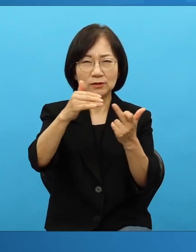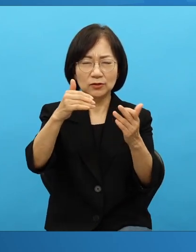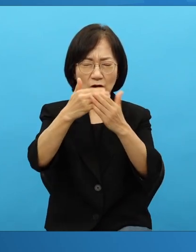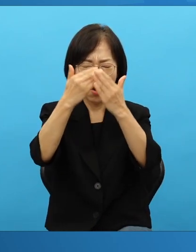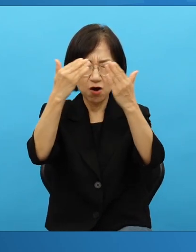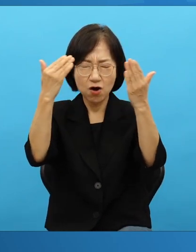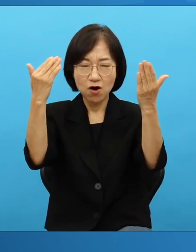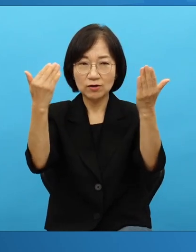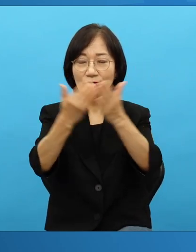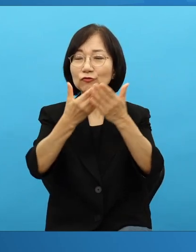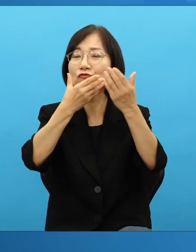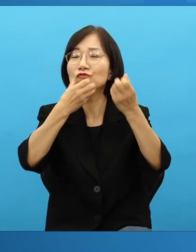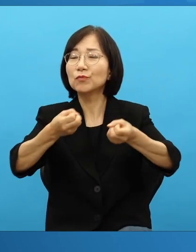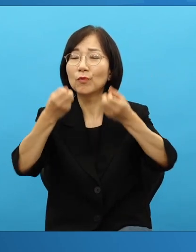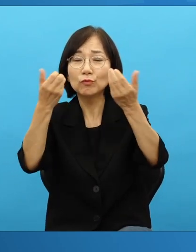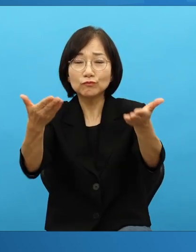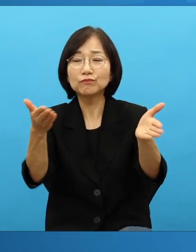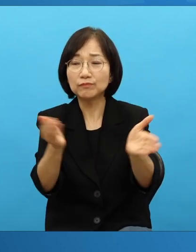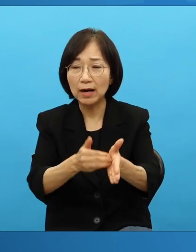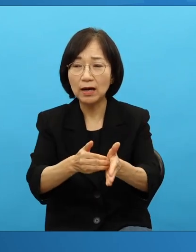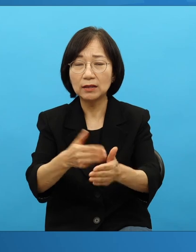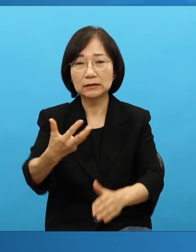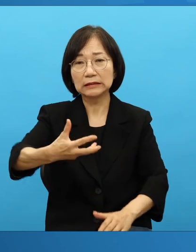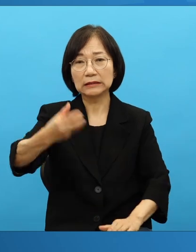이렇게 허락해 줬단 말이죠.